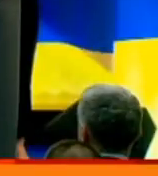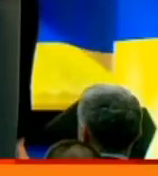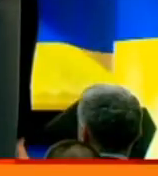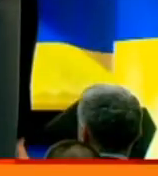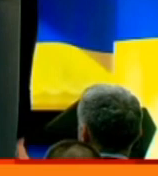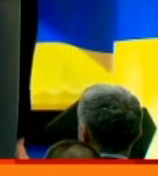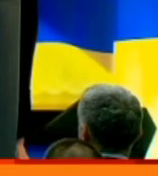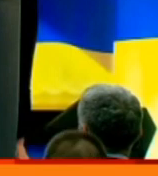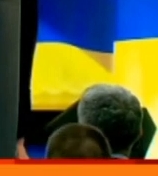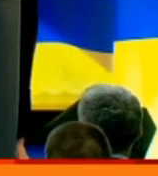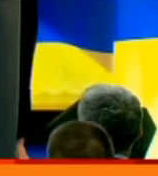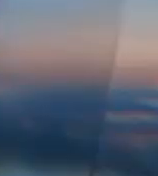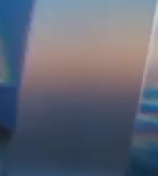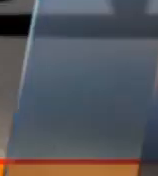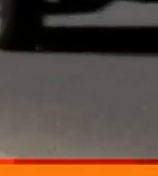судитися не буде.